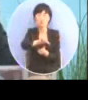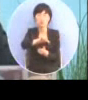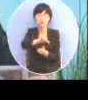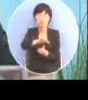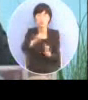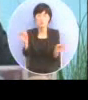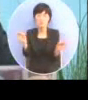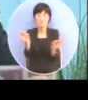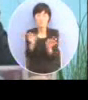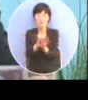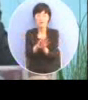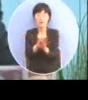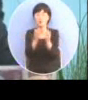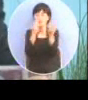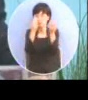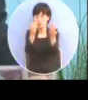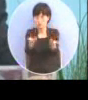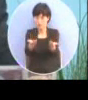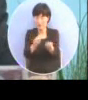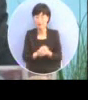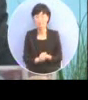À, Chúa tha hết thảy tội lỗi chúng ta.